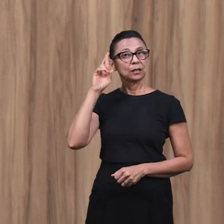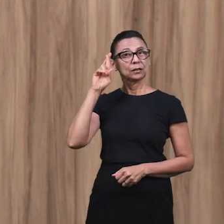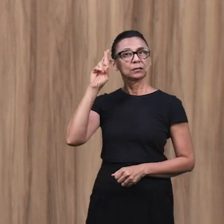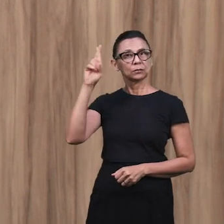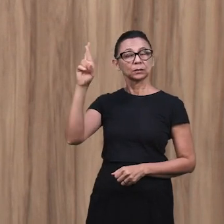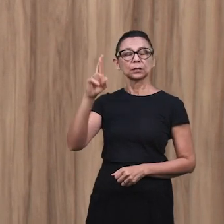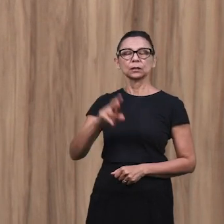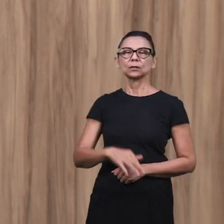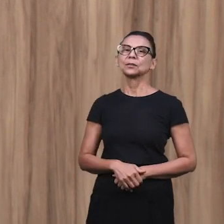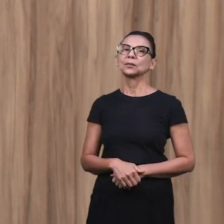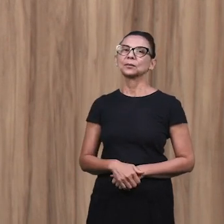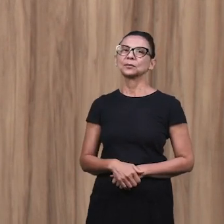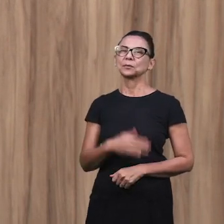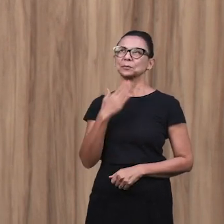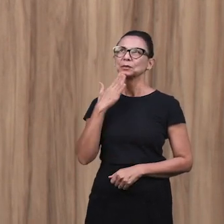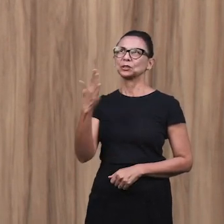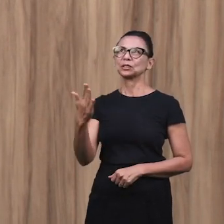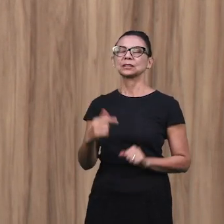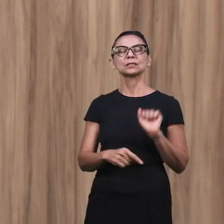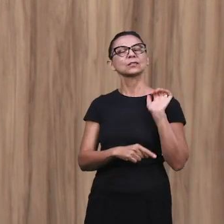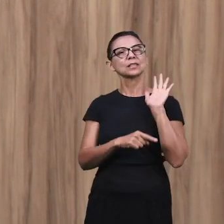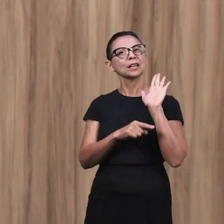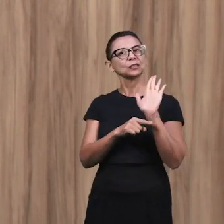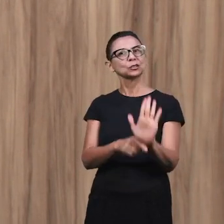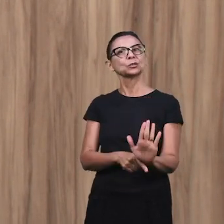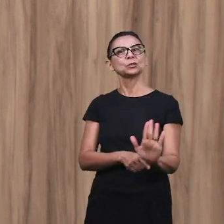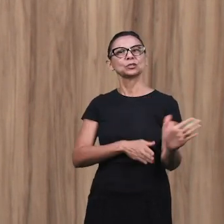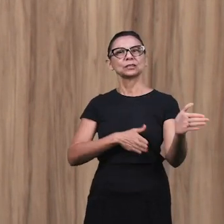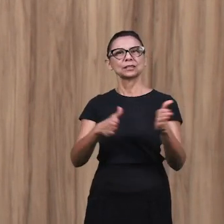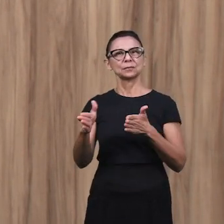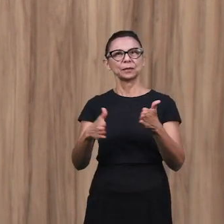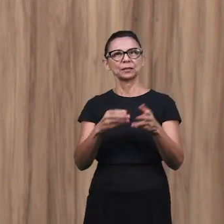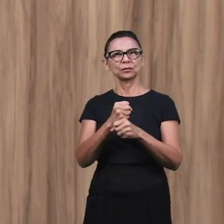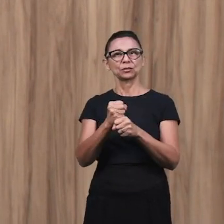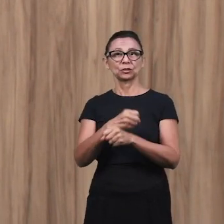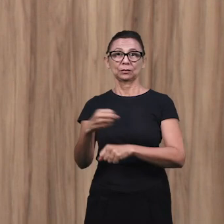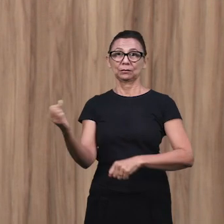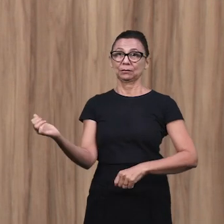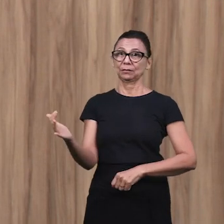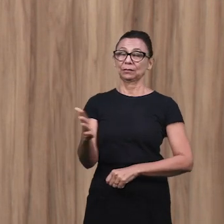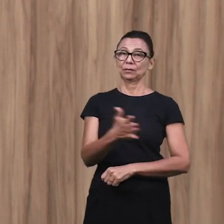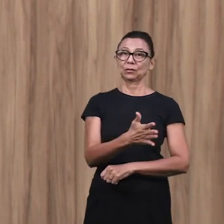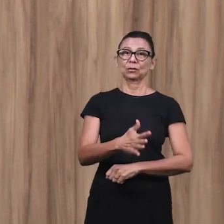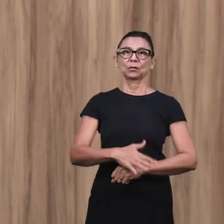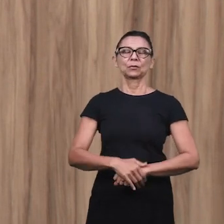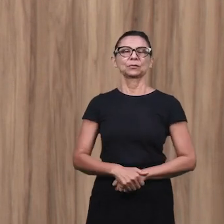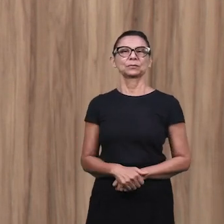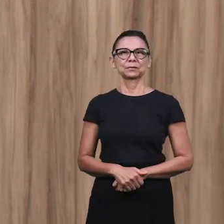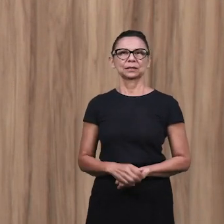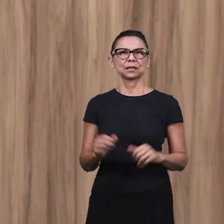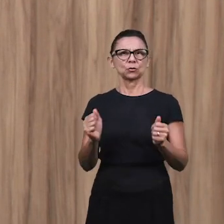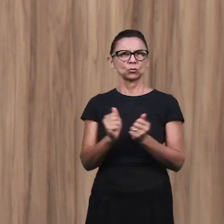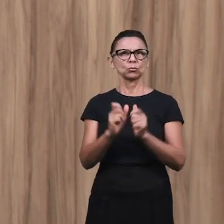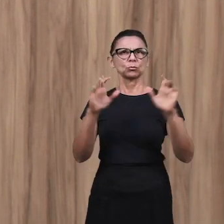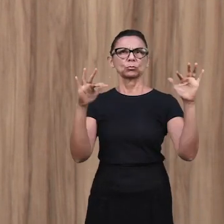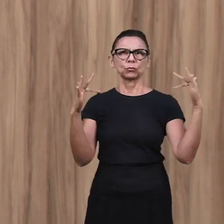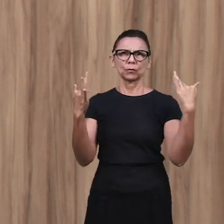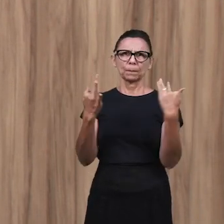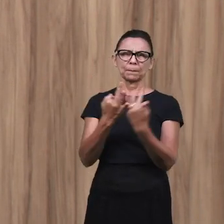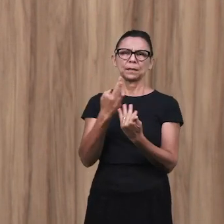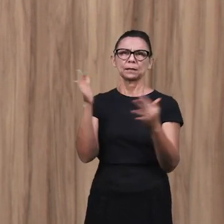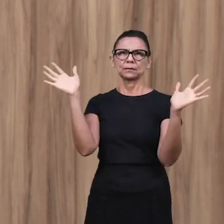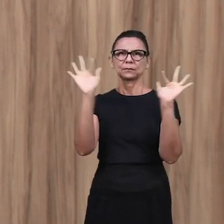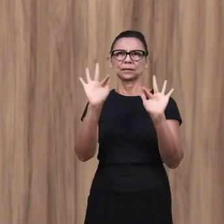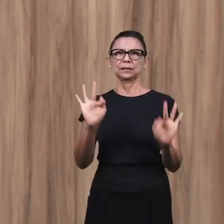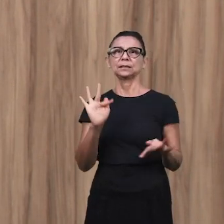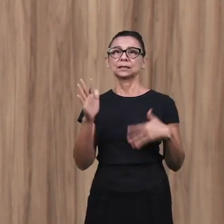à utiliser notre temps dans notre nouvelle année pour être complètement avec ceux que nous aimons le plus. Et